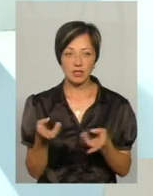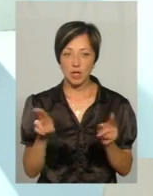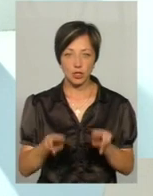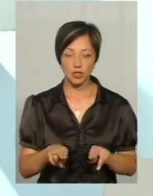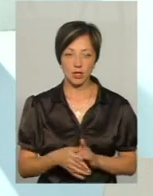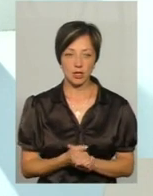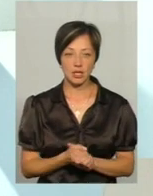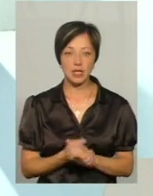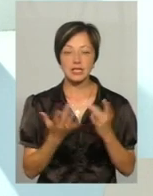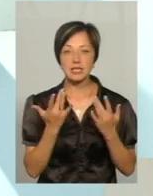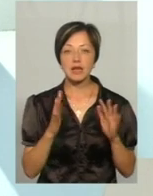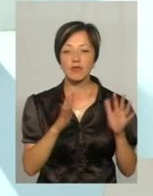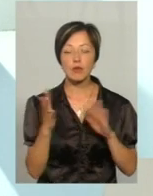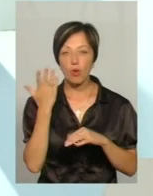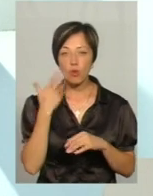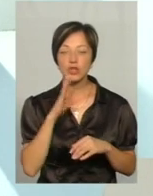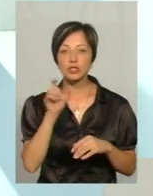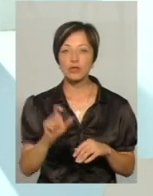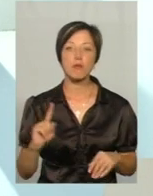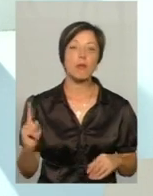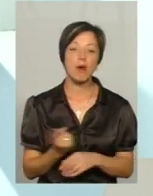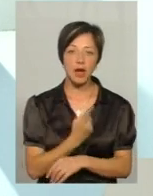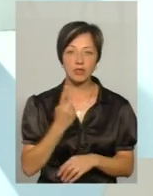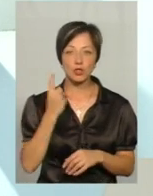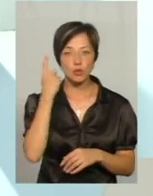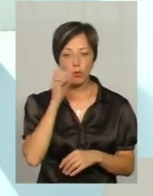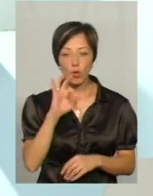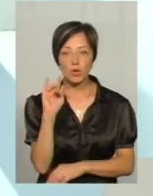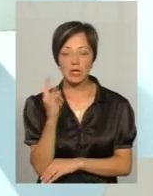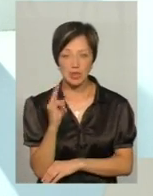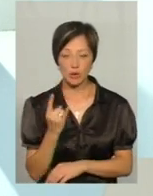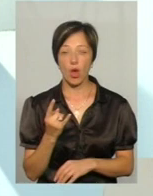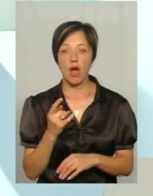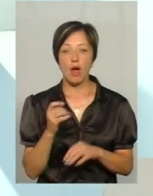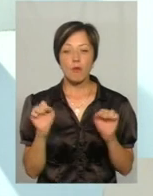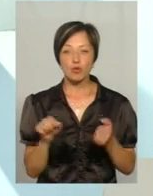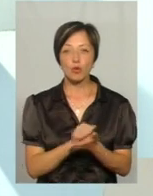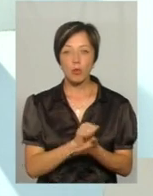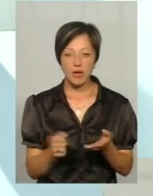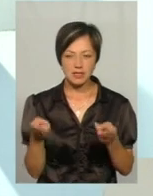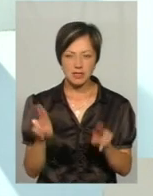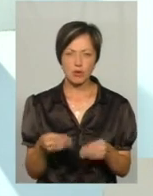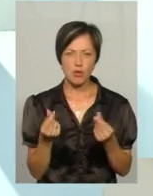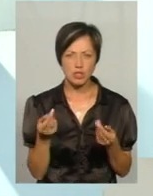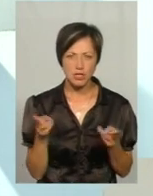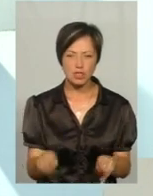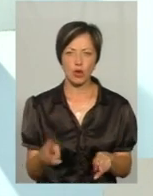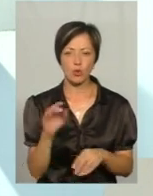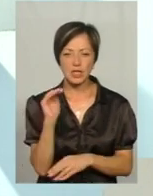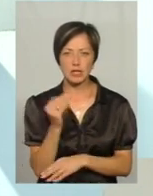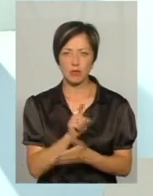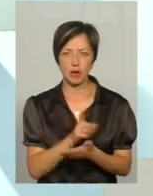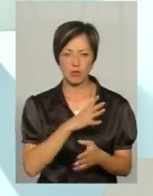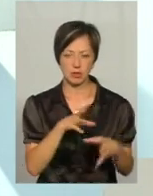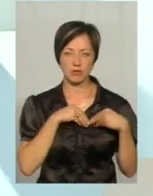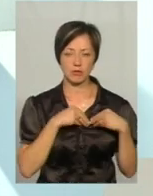залишала. Скільки є випадків, коли жінка вперше за що думає, це про дитину. Можуть документи залишати, кошти залишають, але дитина має